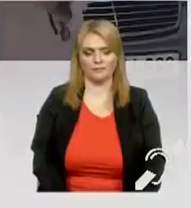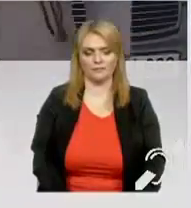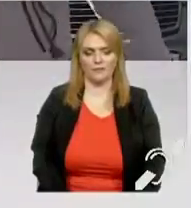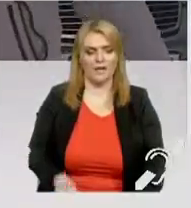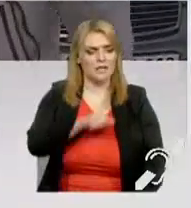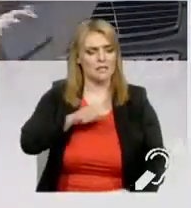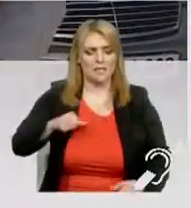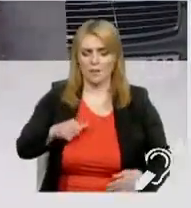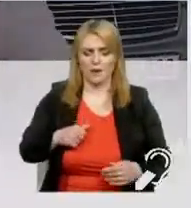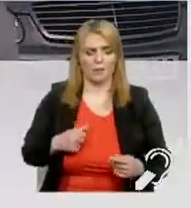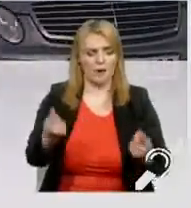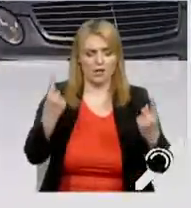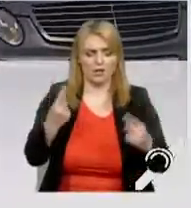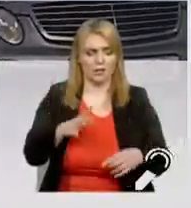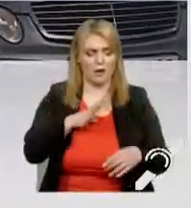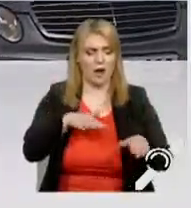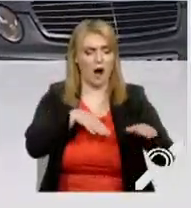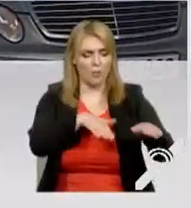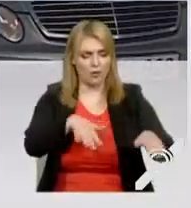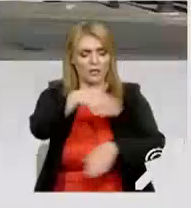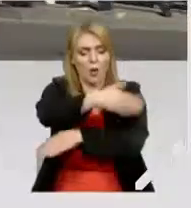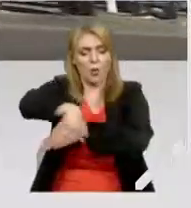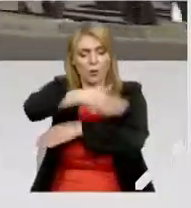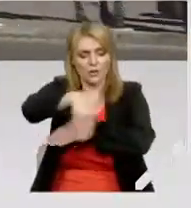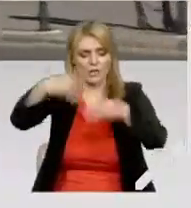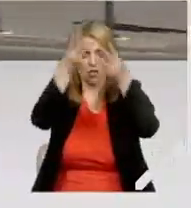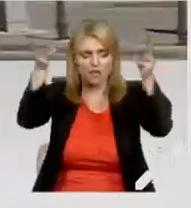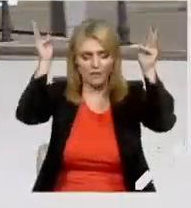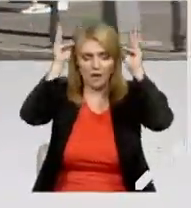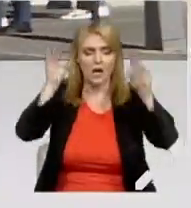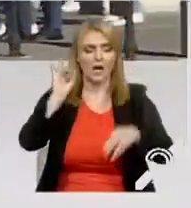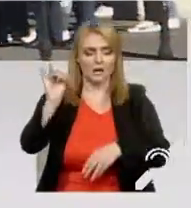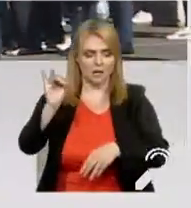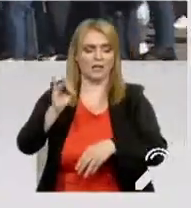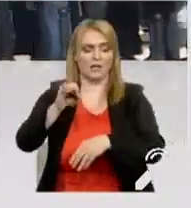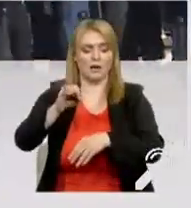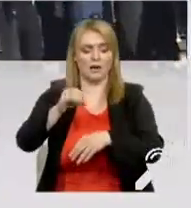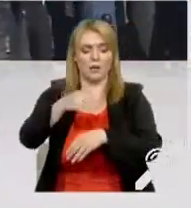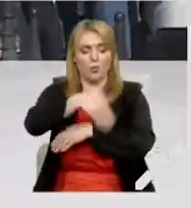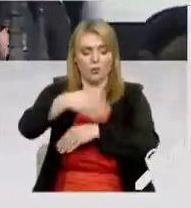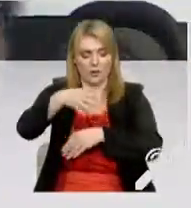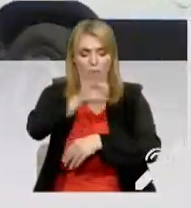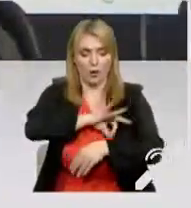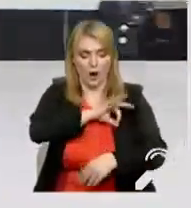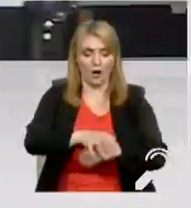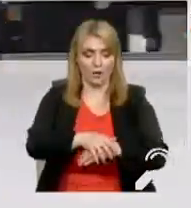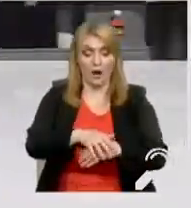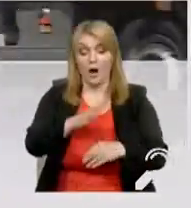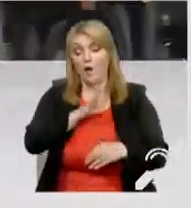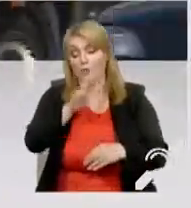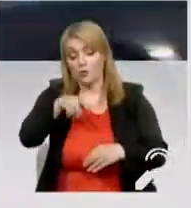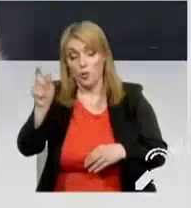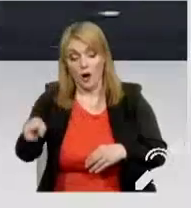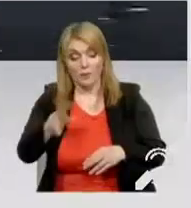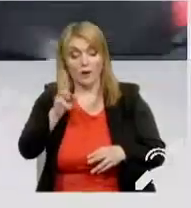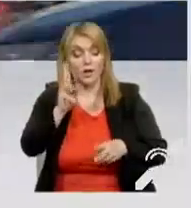Cele mai mari ambuteiaje s-au format pe bulevardul Ștefan cel Mare și Sfânt și strada Calea Ieșilor. Unii șoferi și pasageri s-au plâns că au stat chiar și